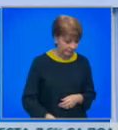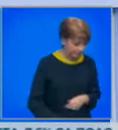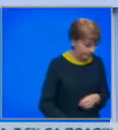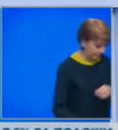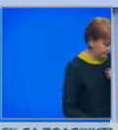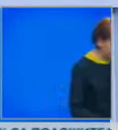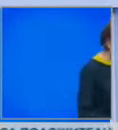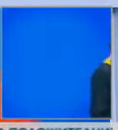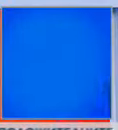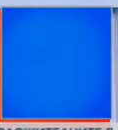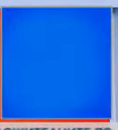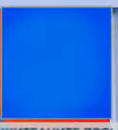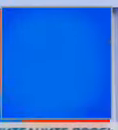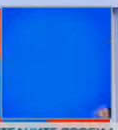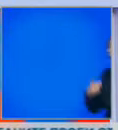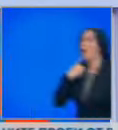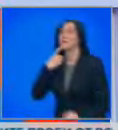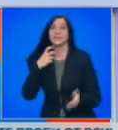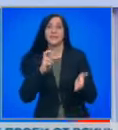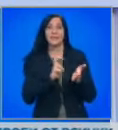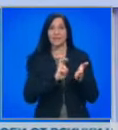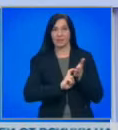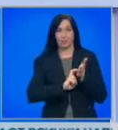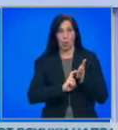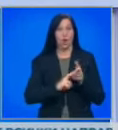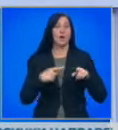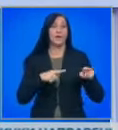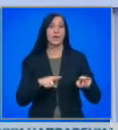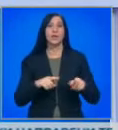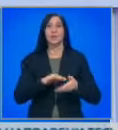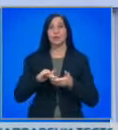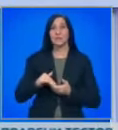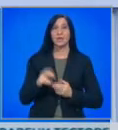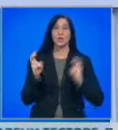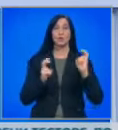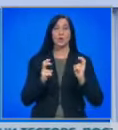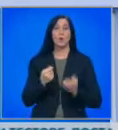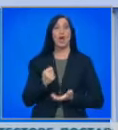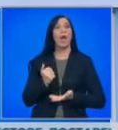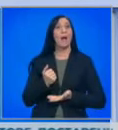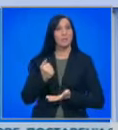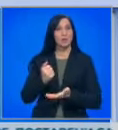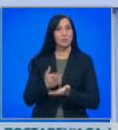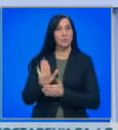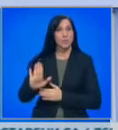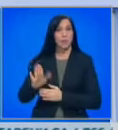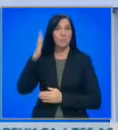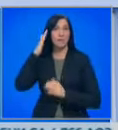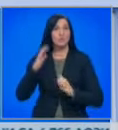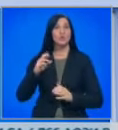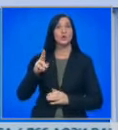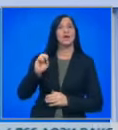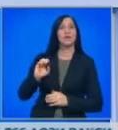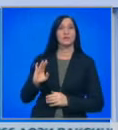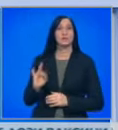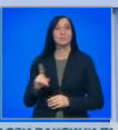И за цената на тока сега. Критики от Асоциацията на индустриалния капитал. Според тях правителството и КЕВР все още не са изготвили механизъм